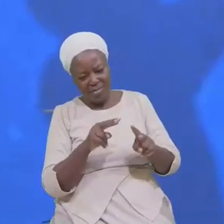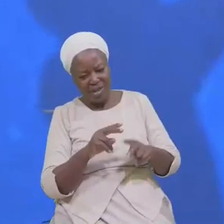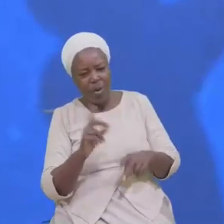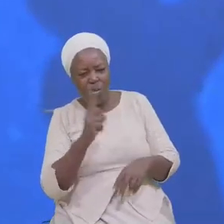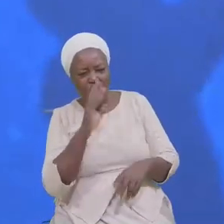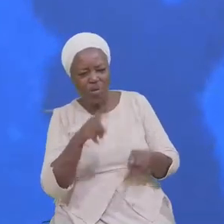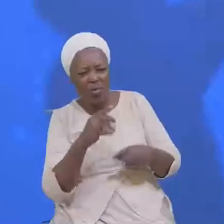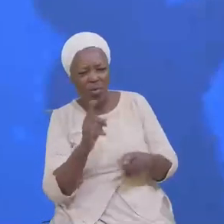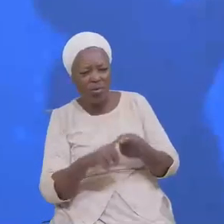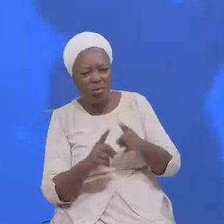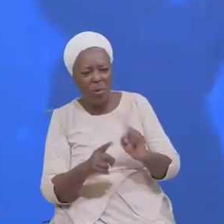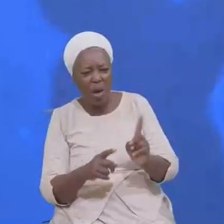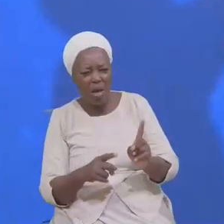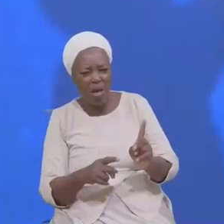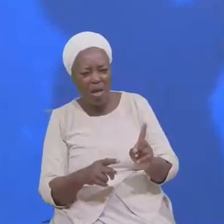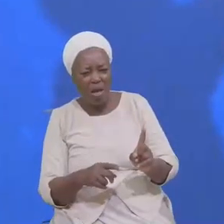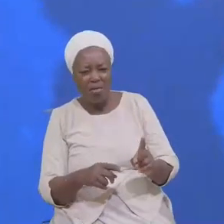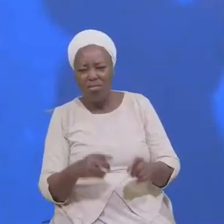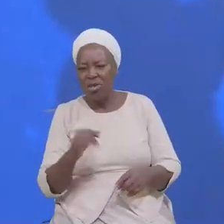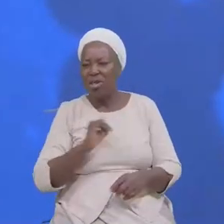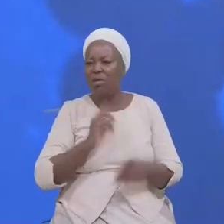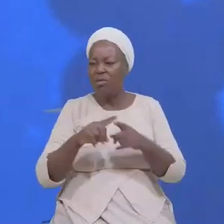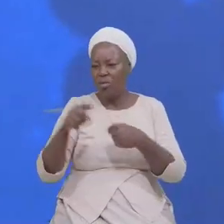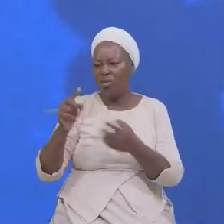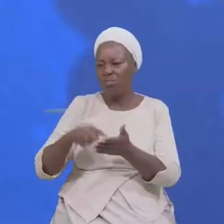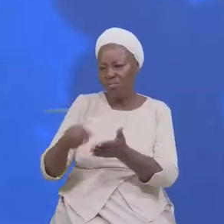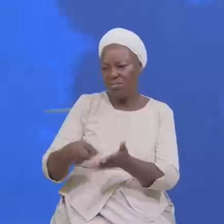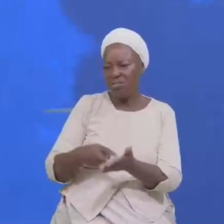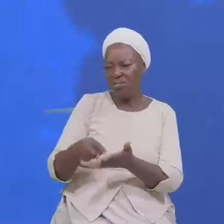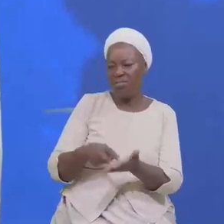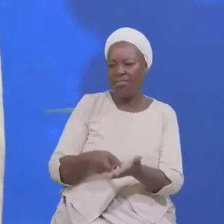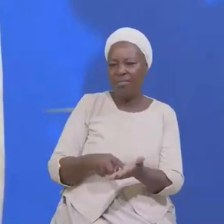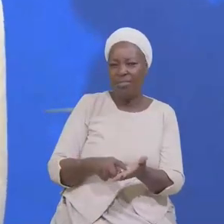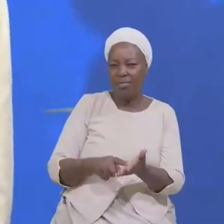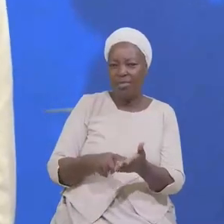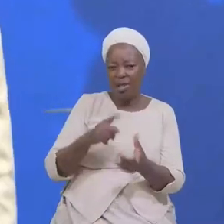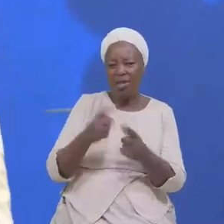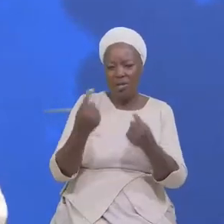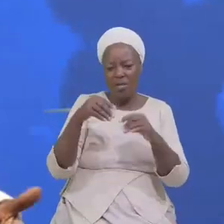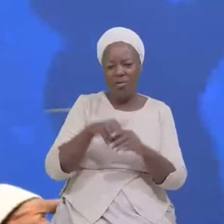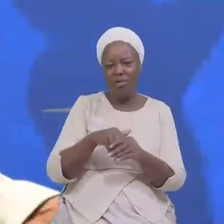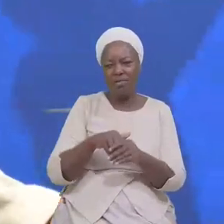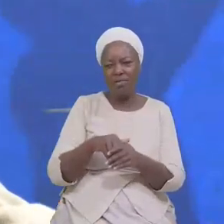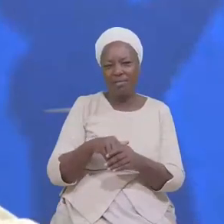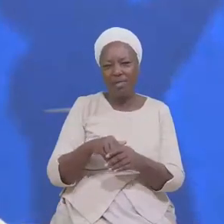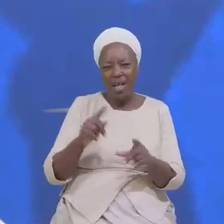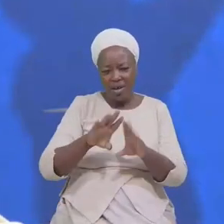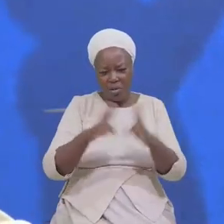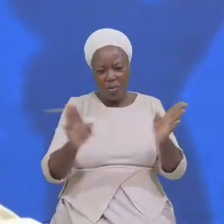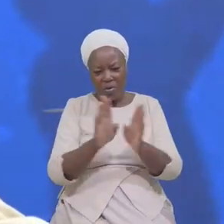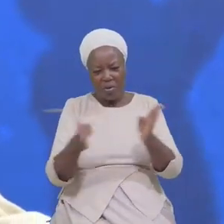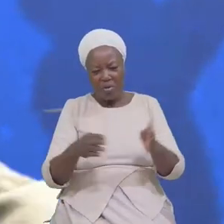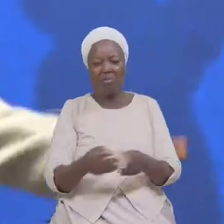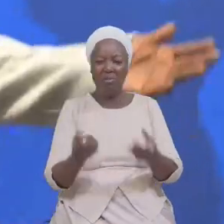où? Tu dis, je veux aller, tu mentionnes le lieu. Il dit, entre. Et tu rentres, tu es